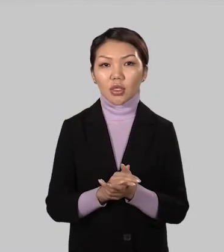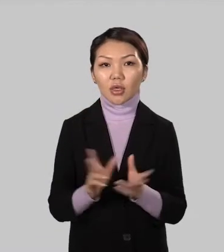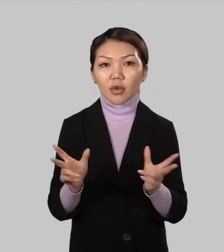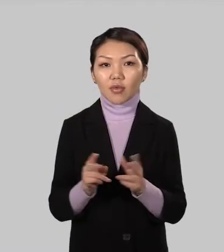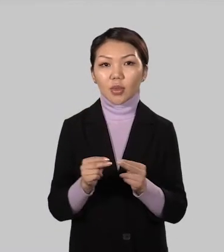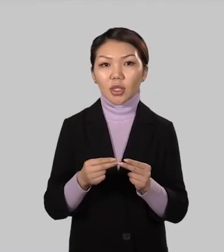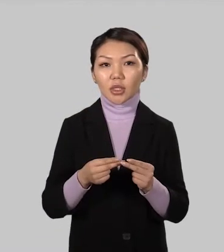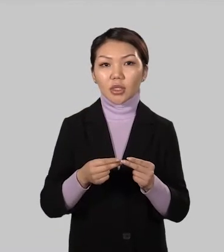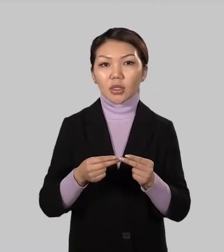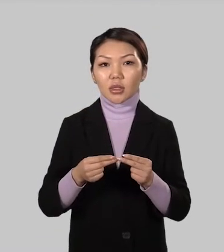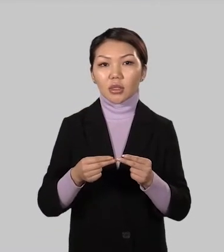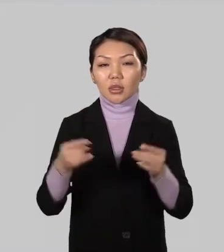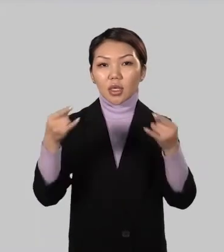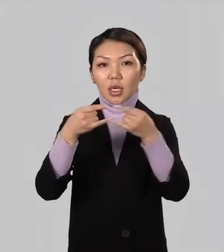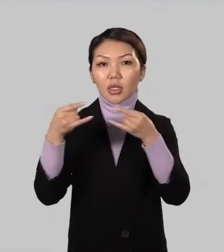иллюстрациями